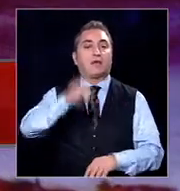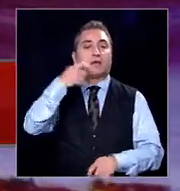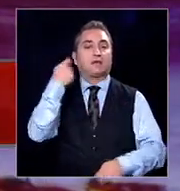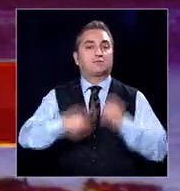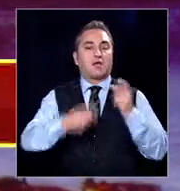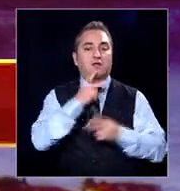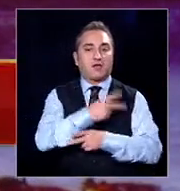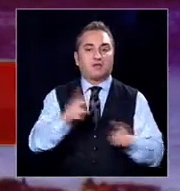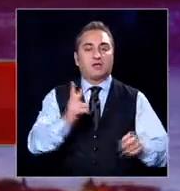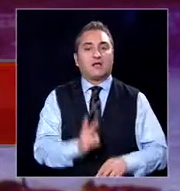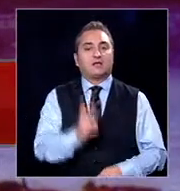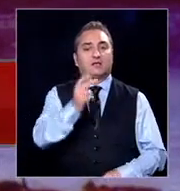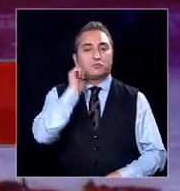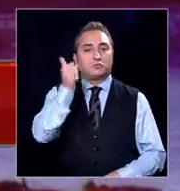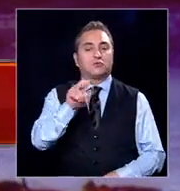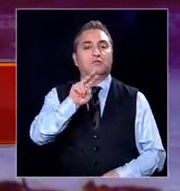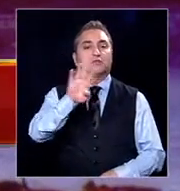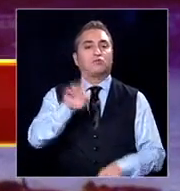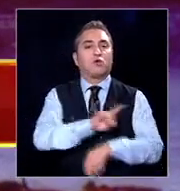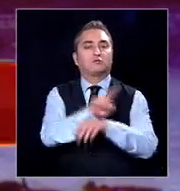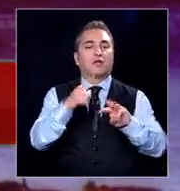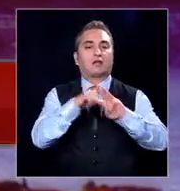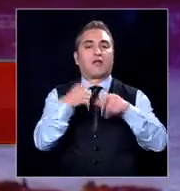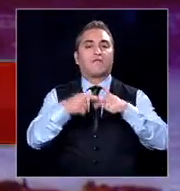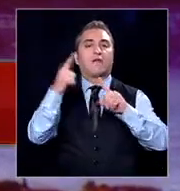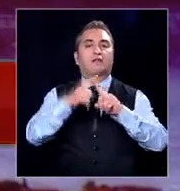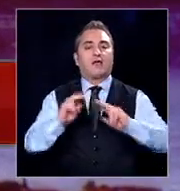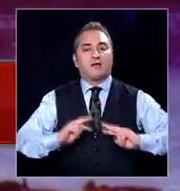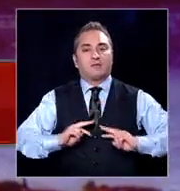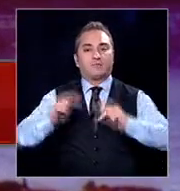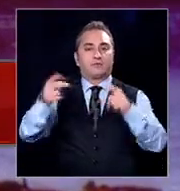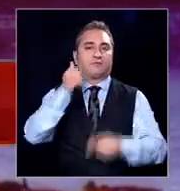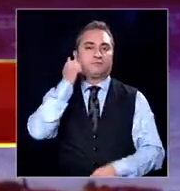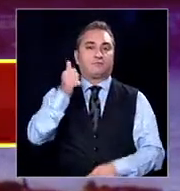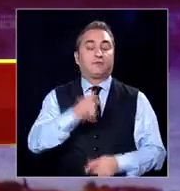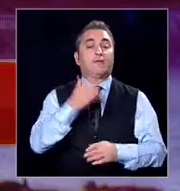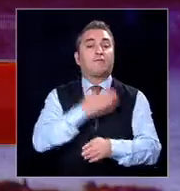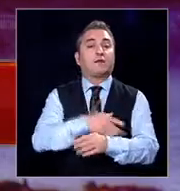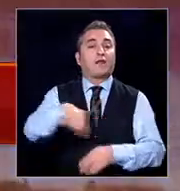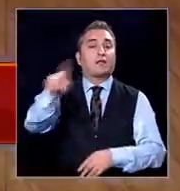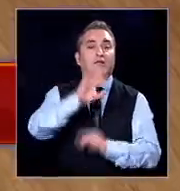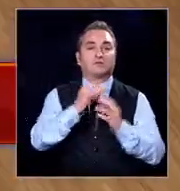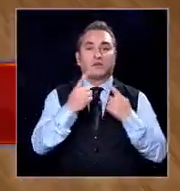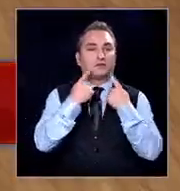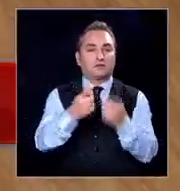artık 7 gün 24 saat EFT yapılabilecek. Peki vatandaş bu işe ne dedi? İzleyelim.